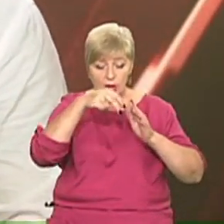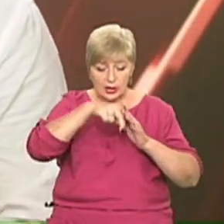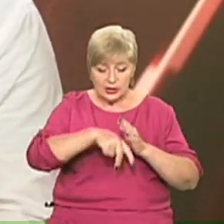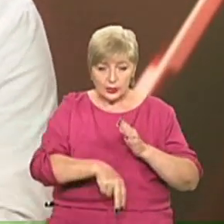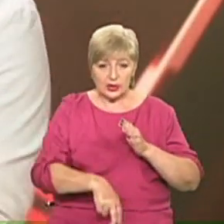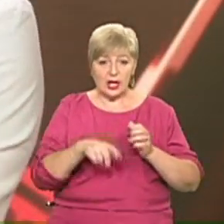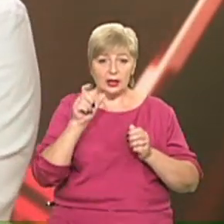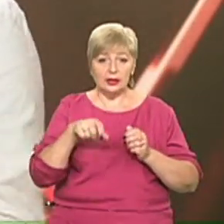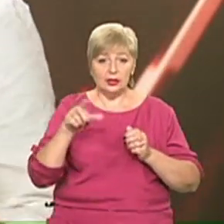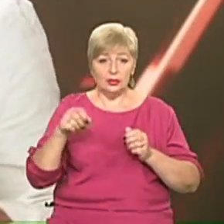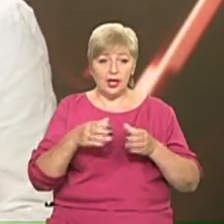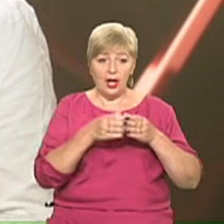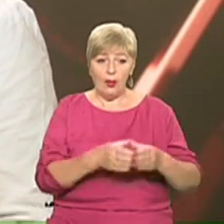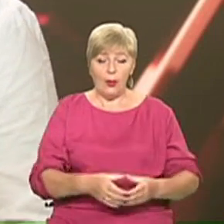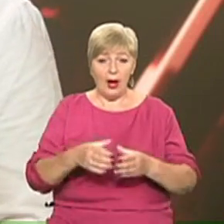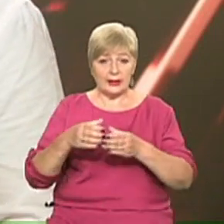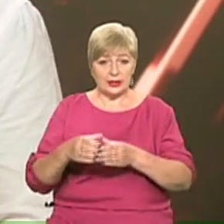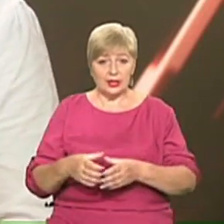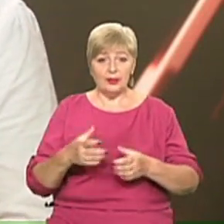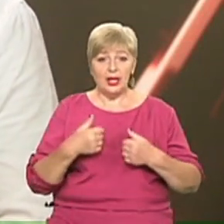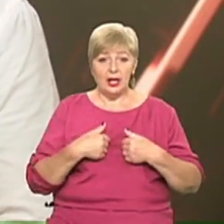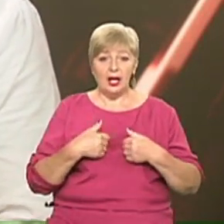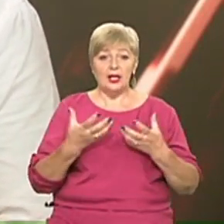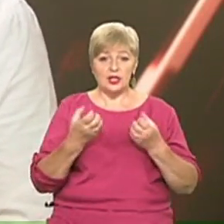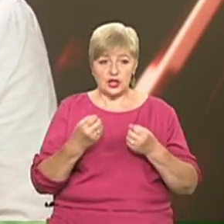там певними партіями і проводити. Але ми